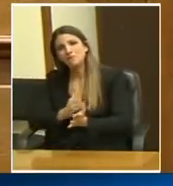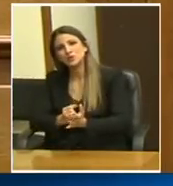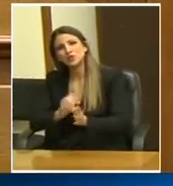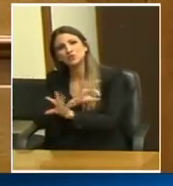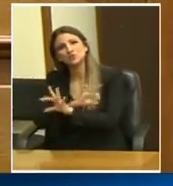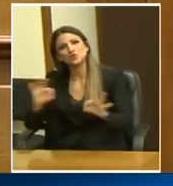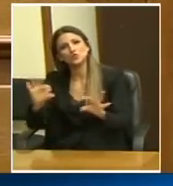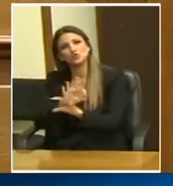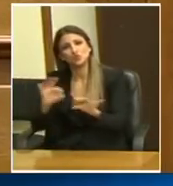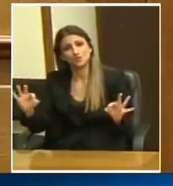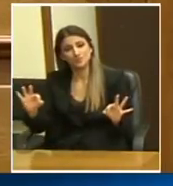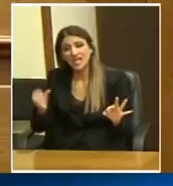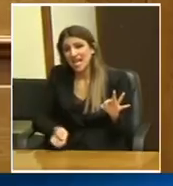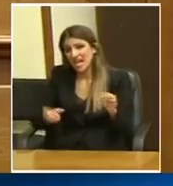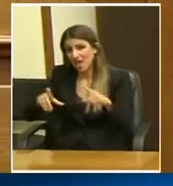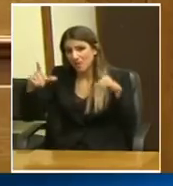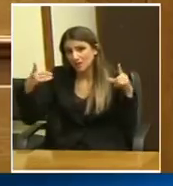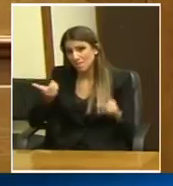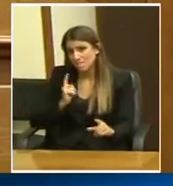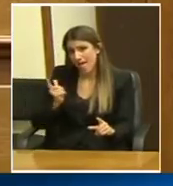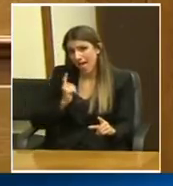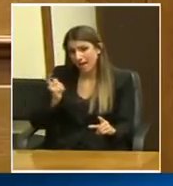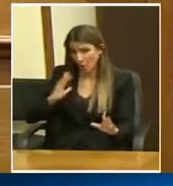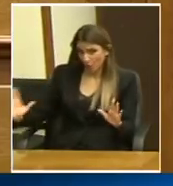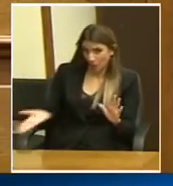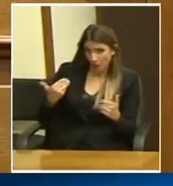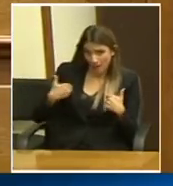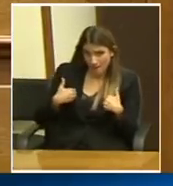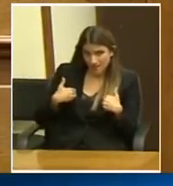πρωτοφανές κοινοβουλευτικό γεγονός και τον ευχαριστούμε πάρα πολύ για αυτό.